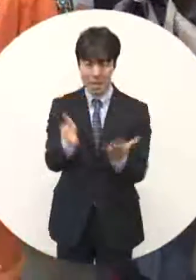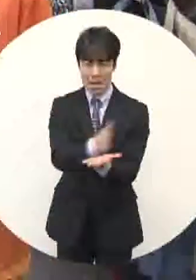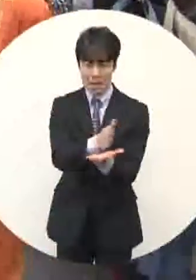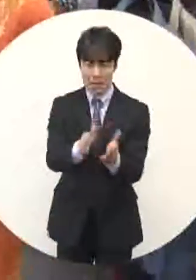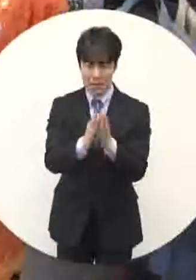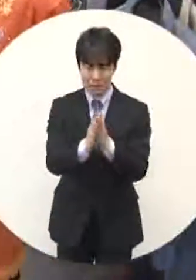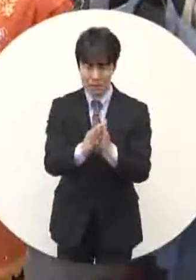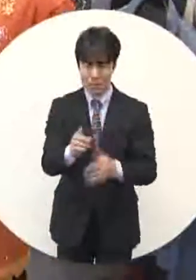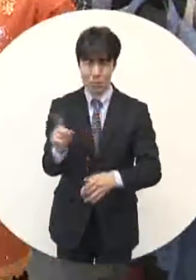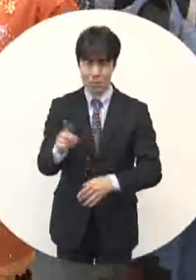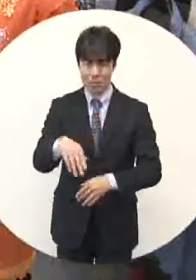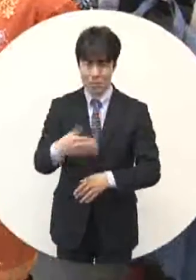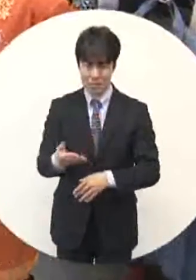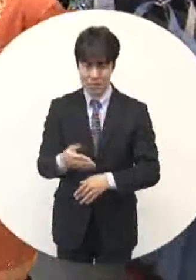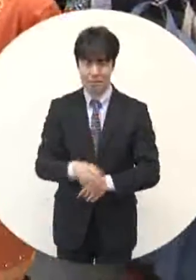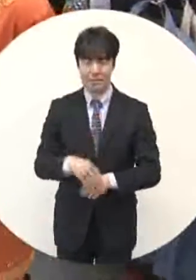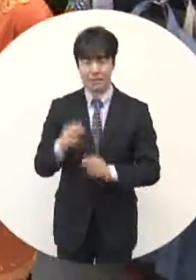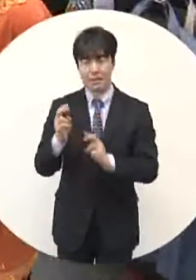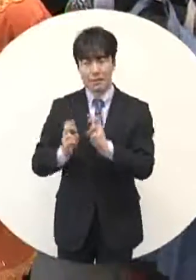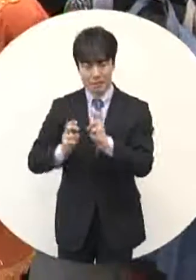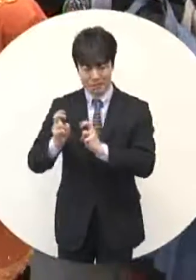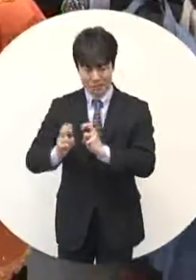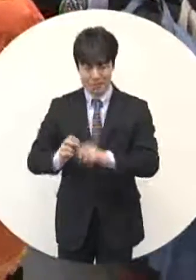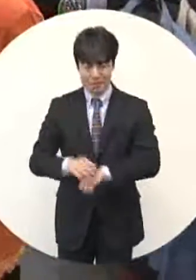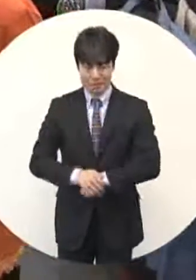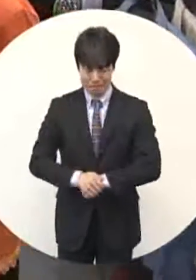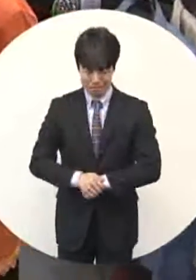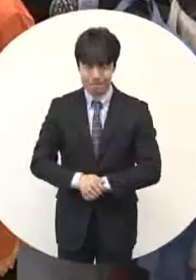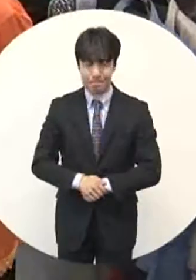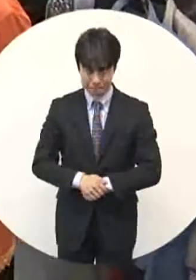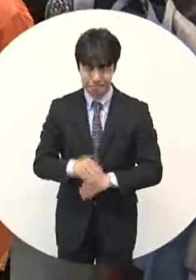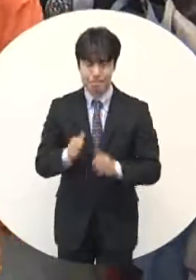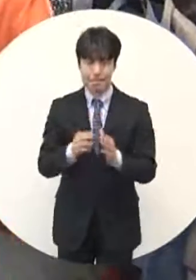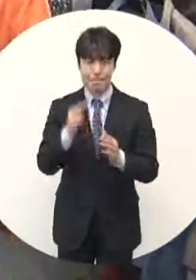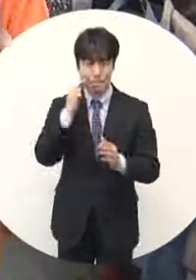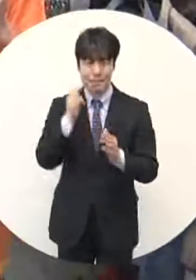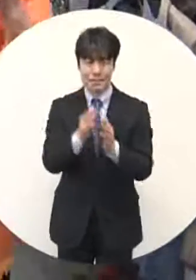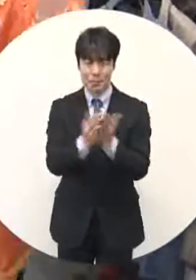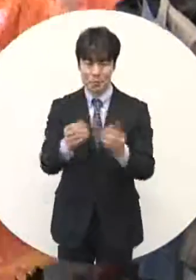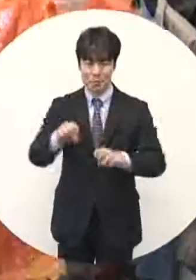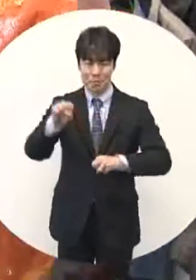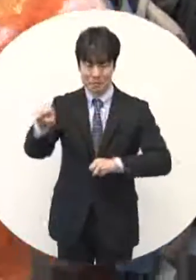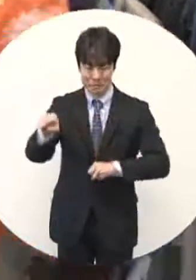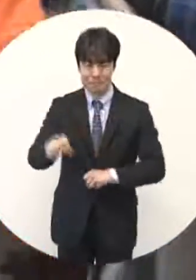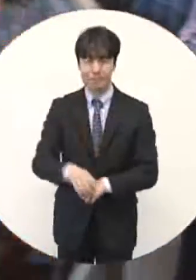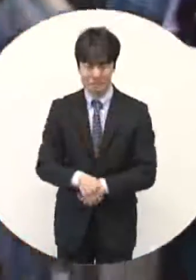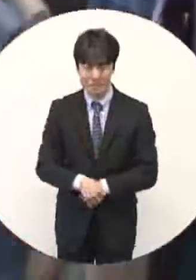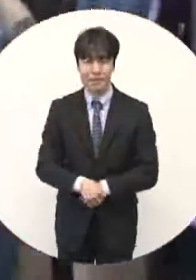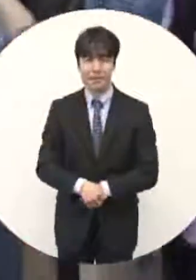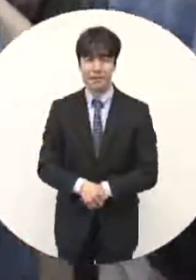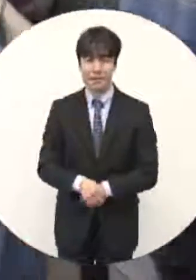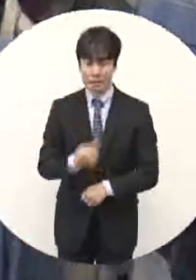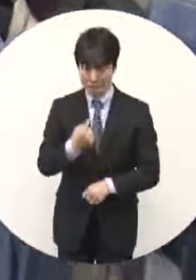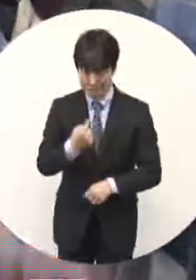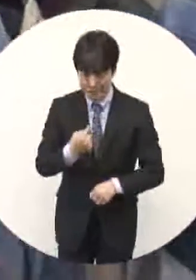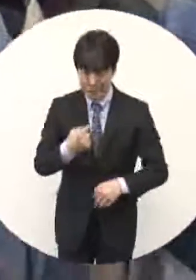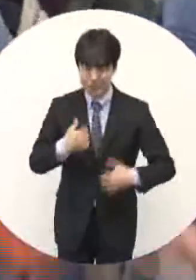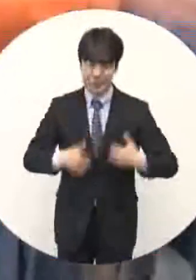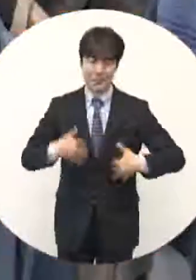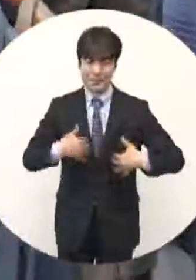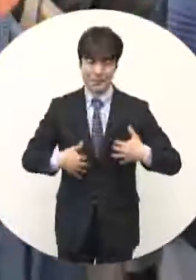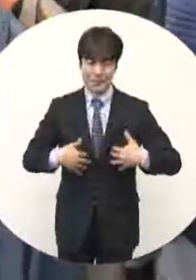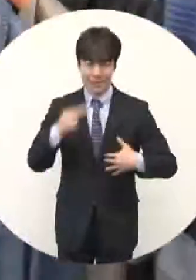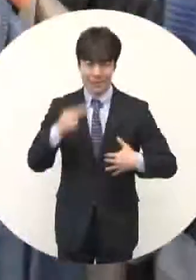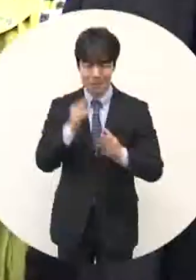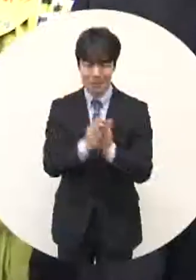いかがでしょうか。 悩んだんですが、松本さんです。 いいですか。やったー、